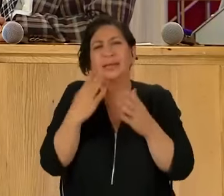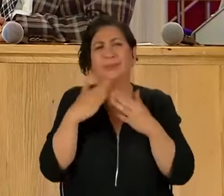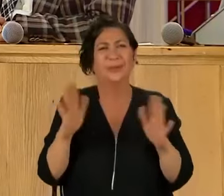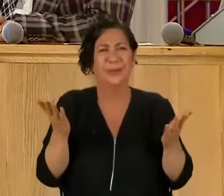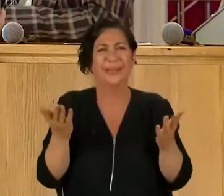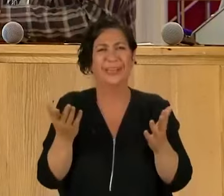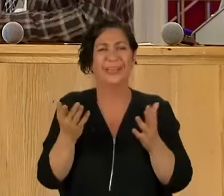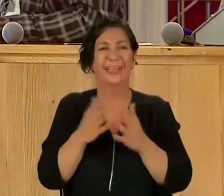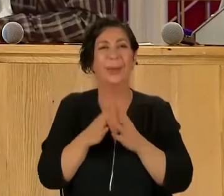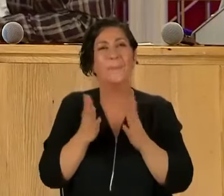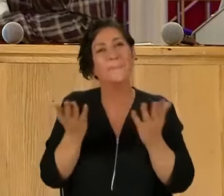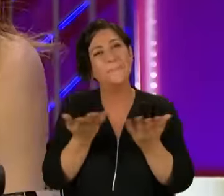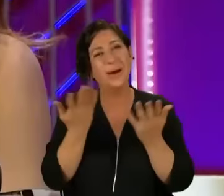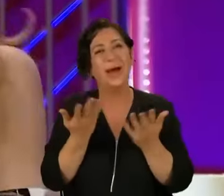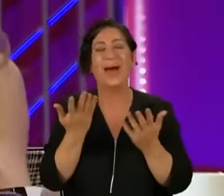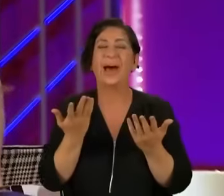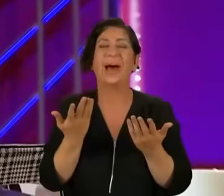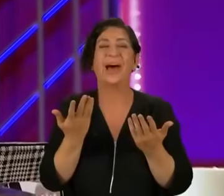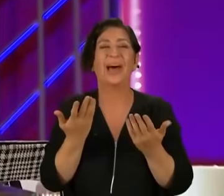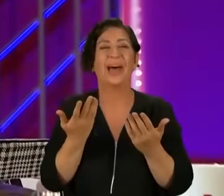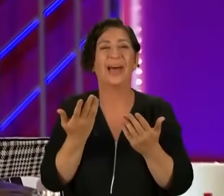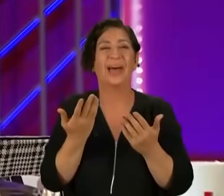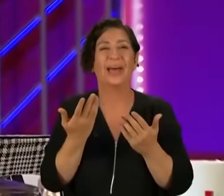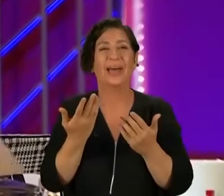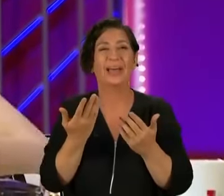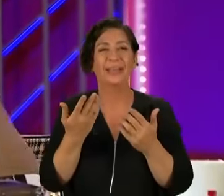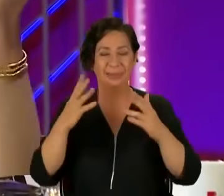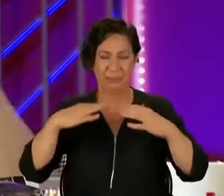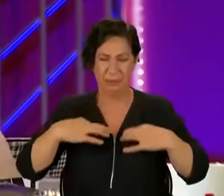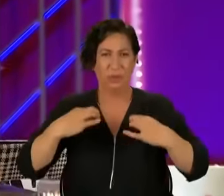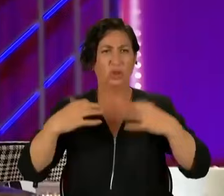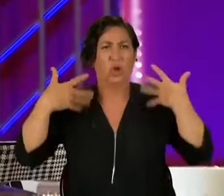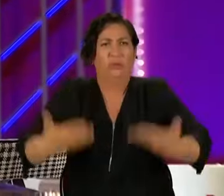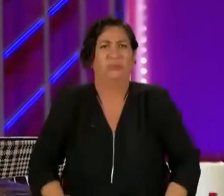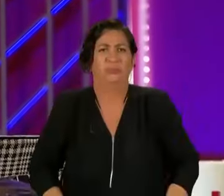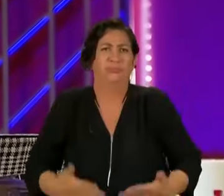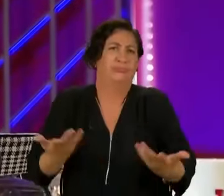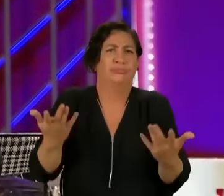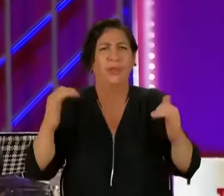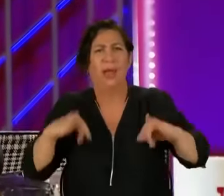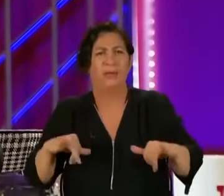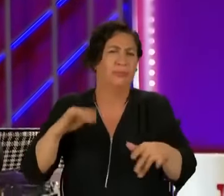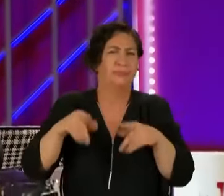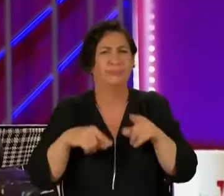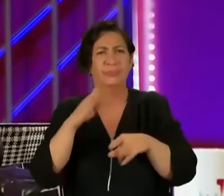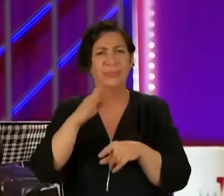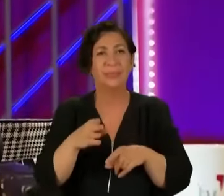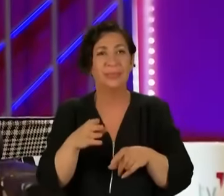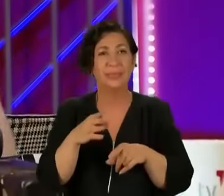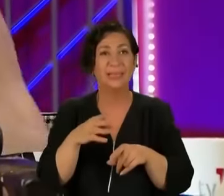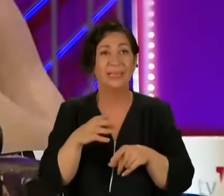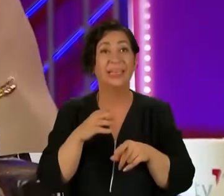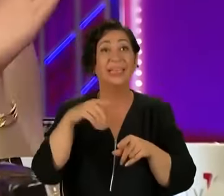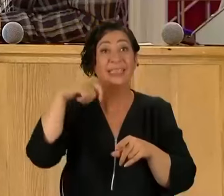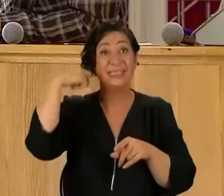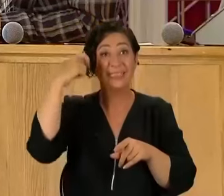yok. Yani bayağı böyle işte tişörtümle falan gittim. Yani hiç alakası yok gerçekten. Çok özür dilerim. Ve dizinin